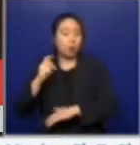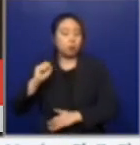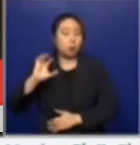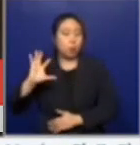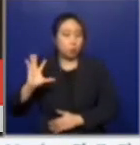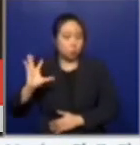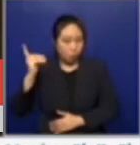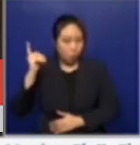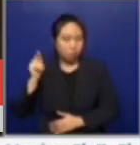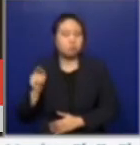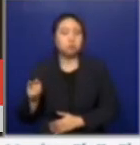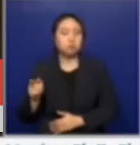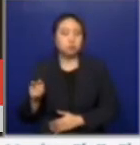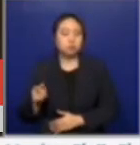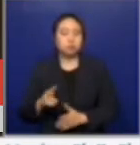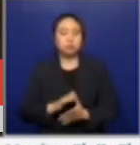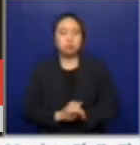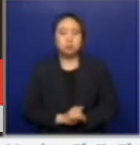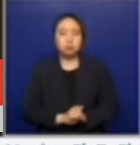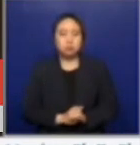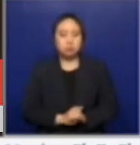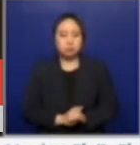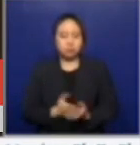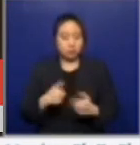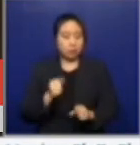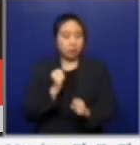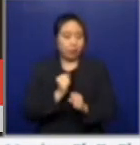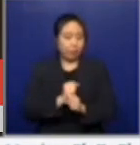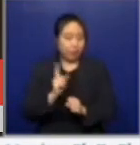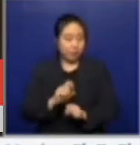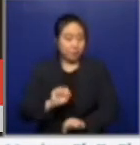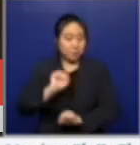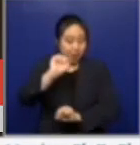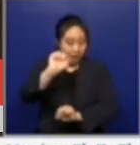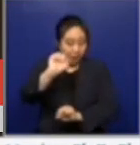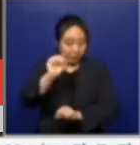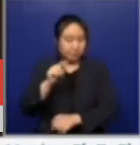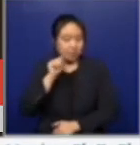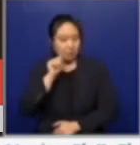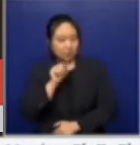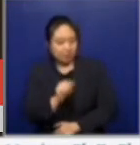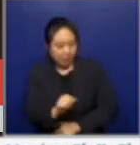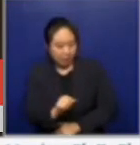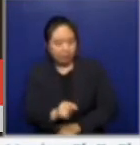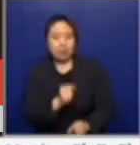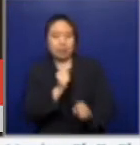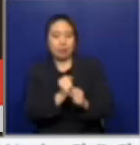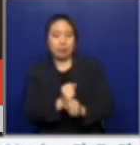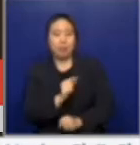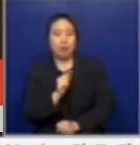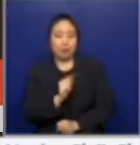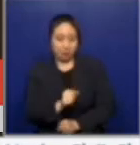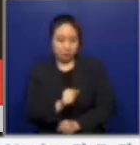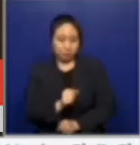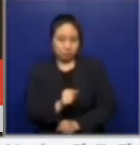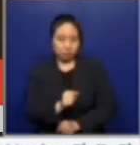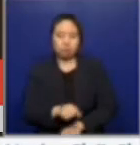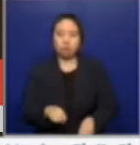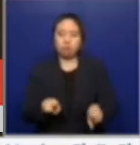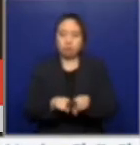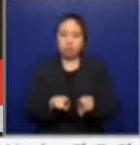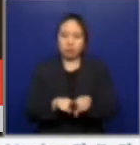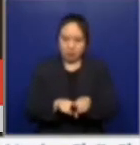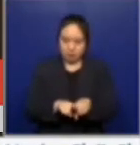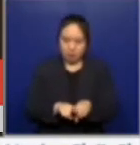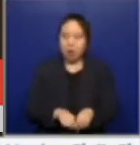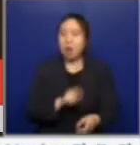ติตลอดจนการปฏิบัติตามประกาศคำสั่งหรือการกระทำนั้นถือเป็นการรับรองความ